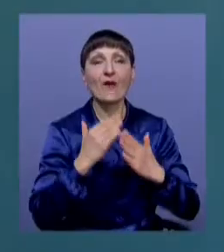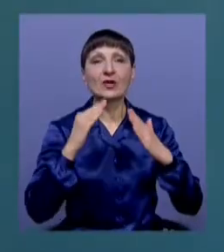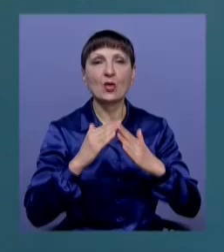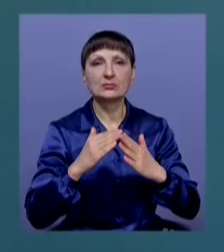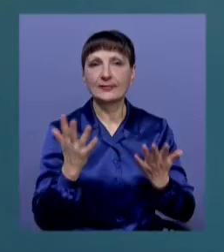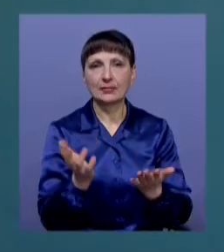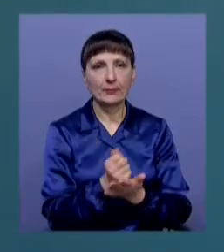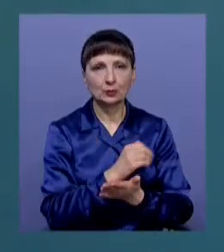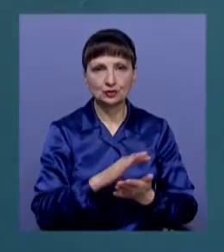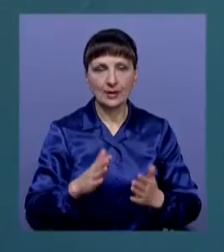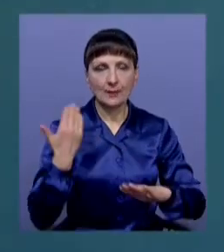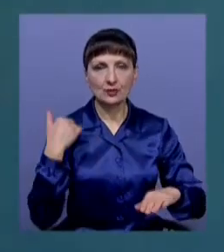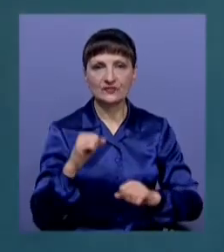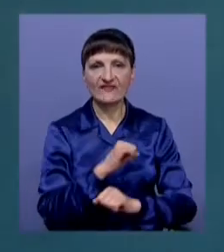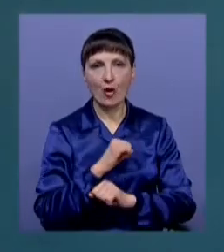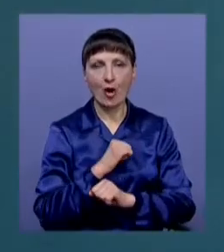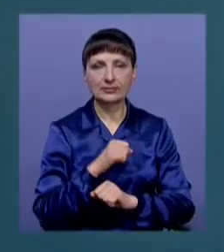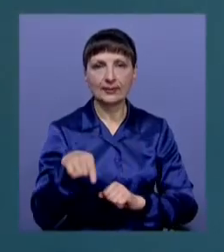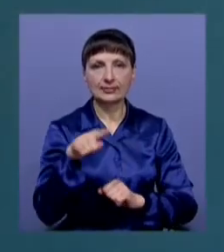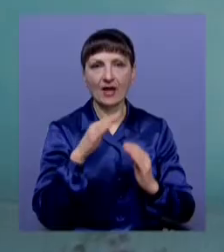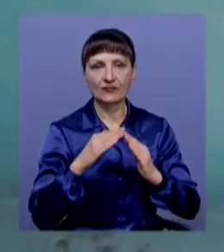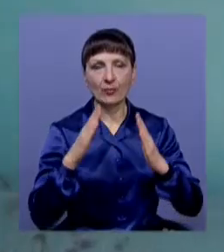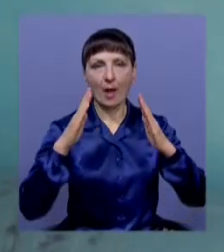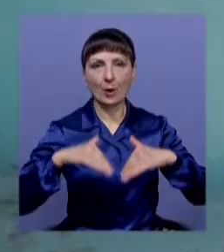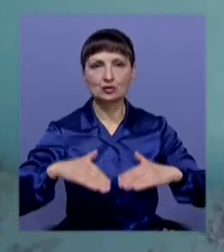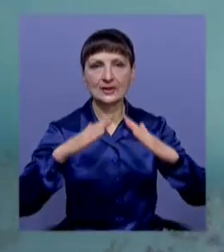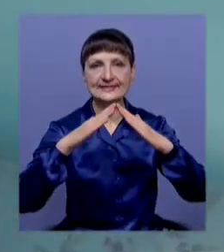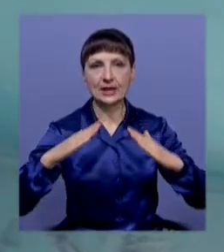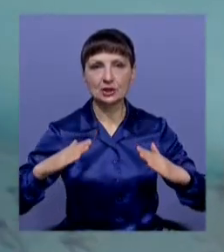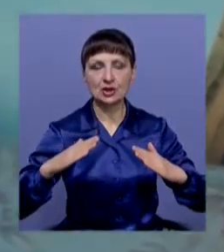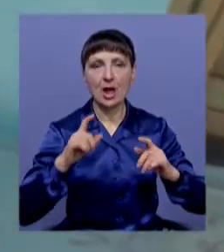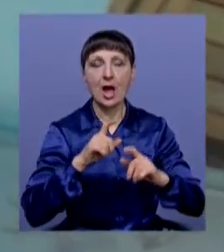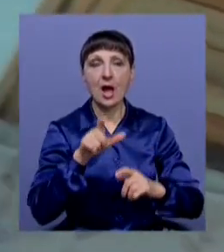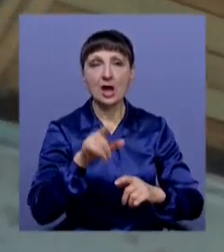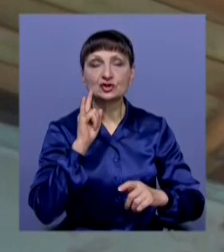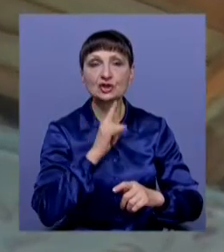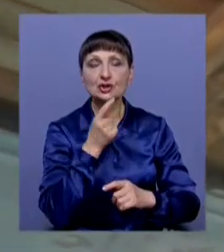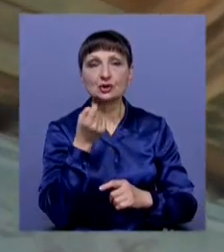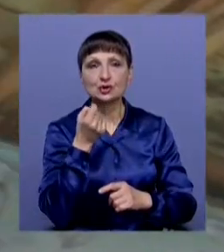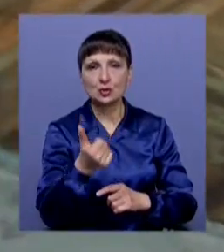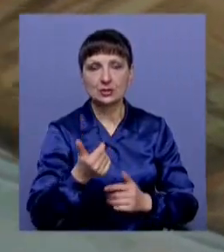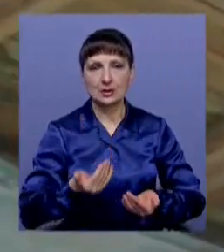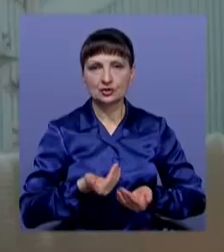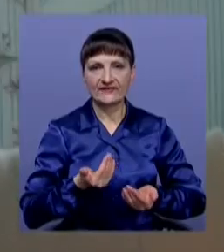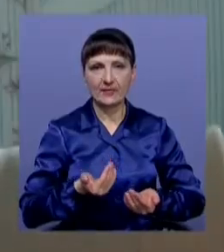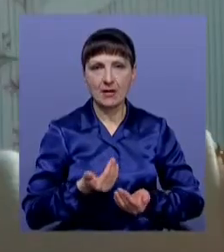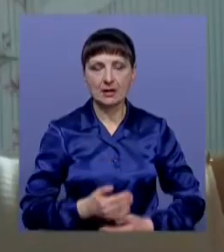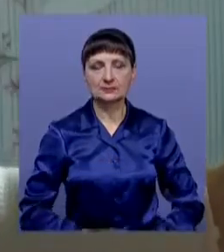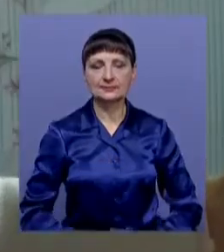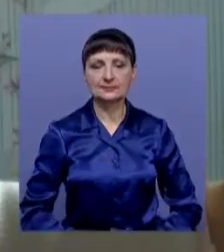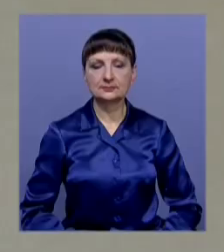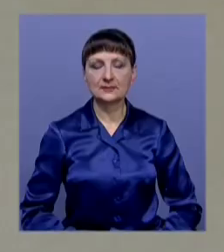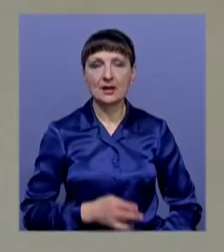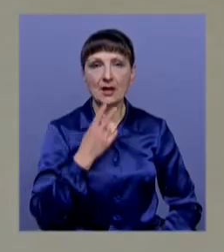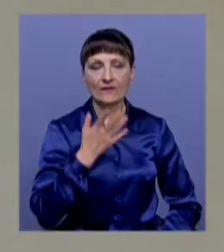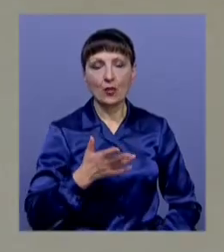и не сбылись. А в минувшие выходные в жилом строении обрушилась крыша. Людмила едва не оказалась под обломками. И вот эти все три